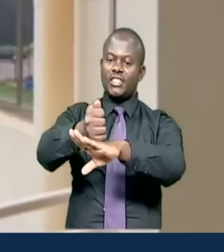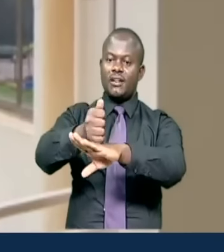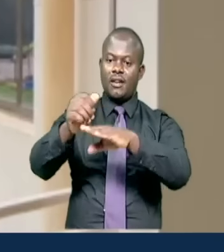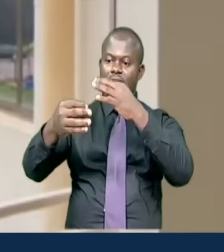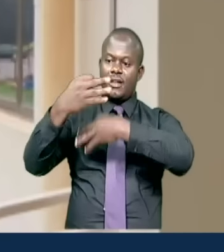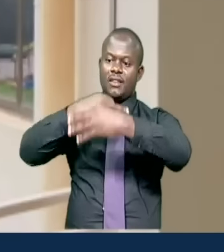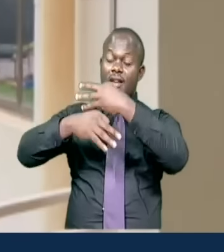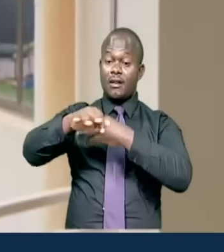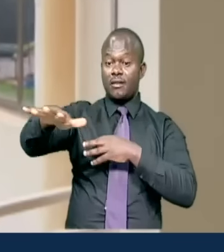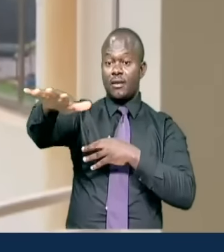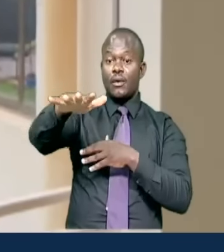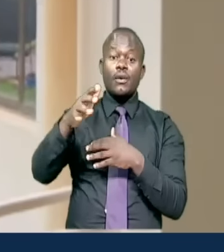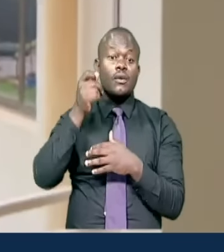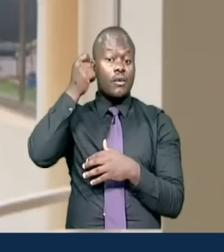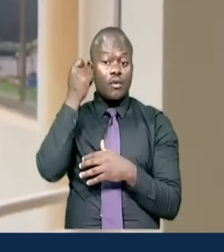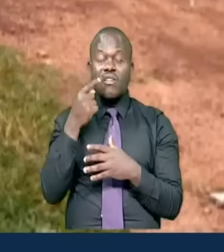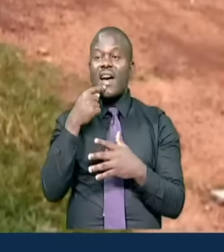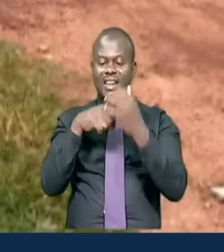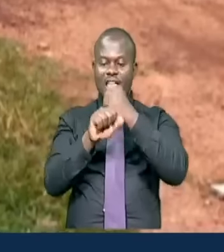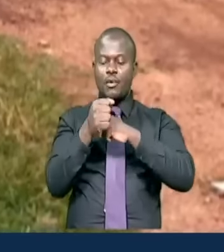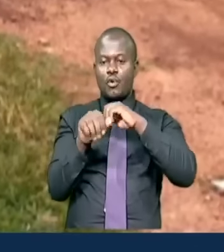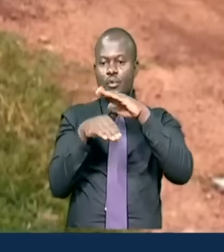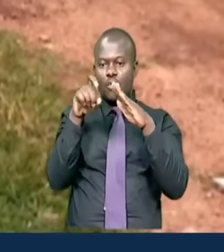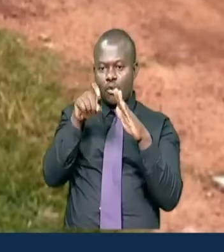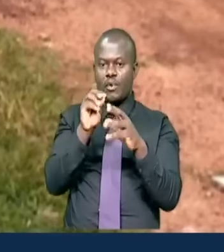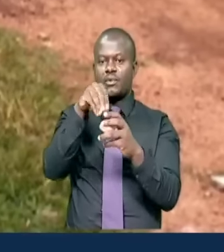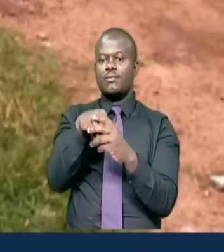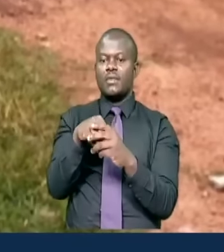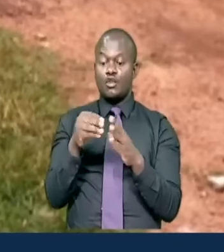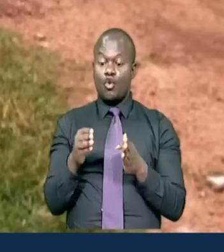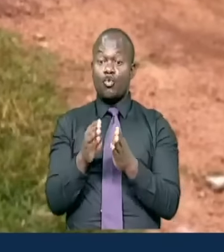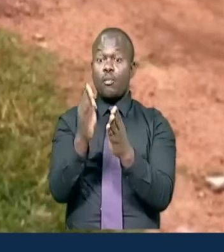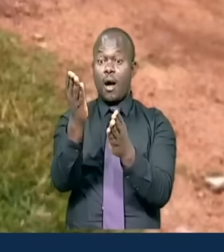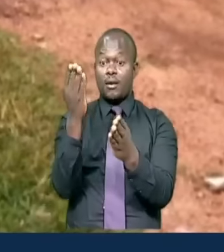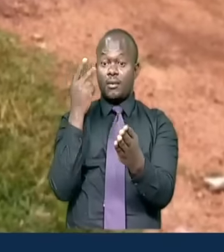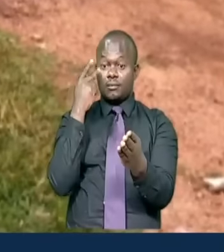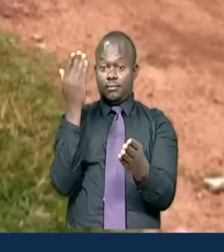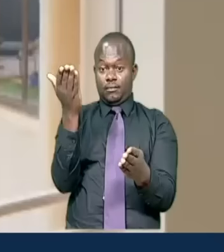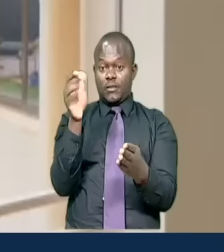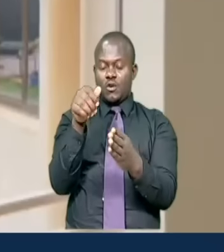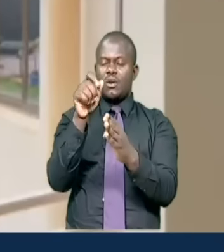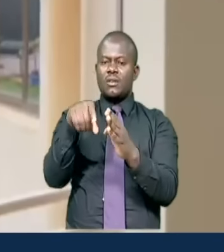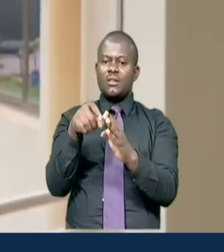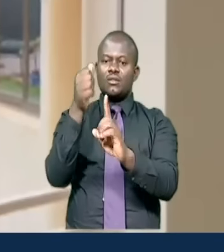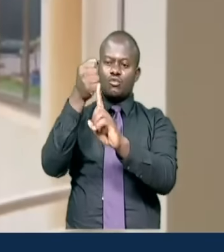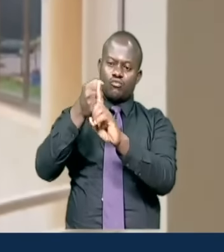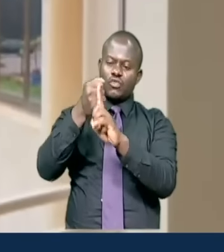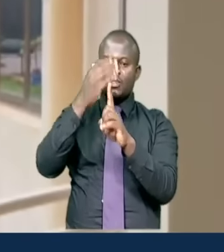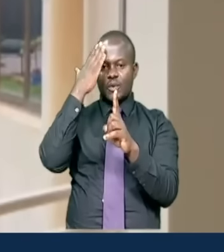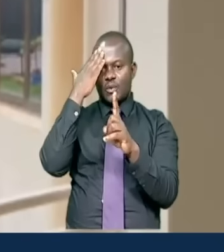cyanya cyahariwe inganda, nuko nawe hari ibikorwa remezo baba warashyizemo. Uyu muhanda rero urakenewe, tuzawukorera ubuvugizi kugira ngo